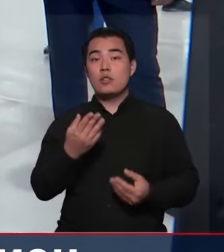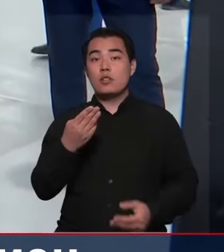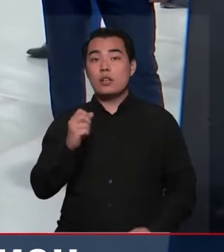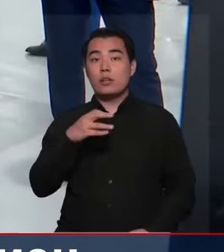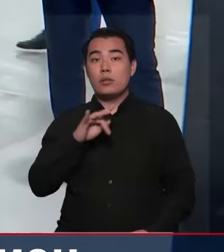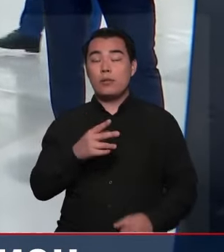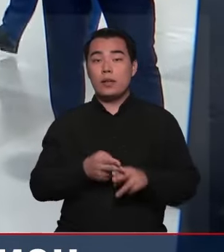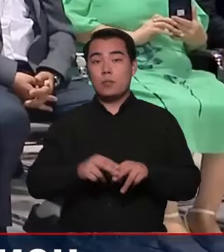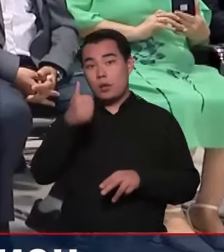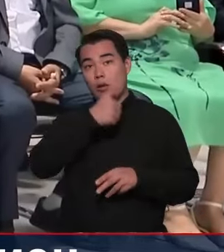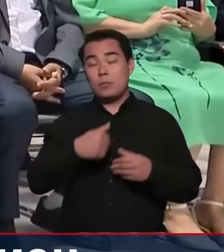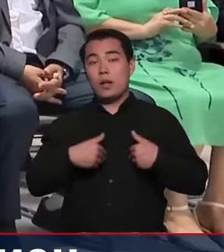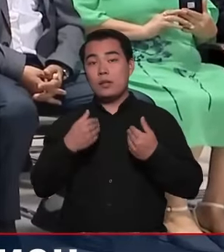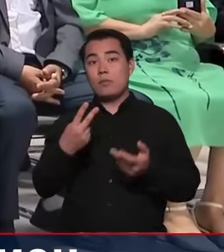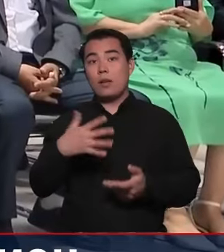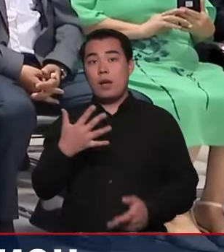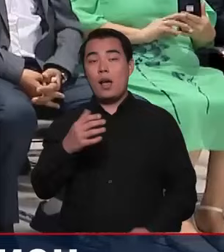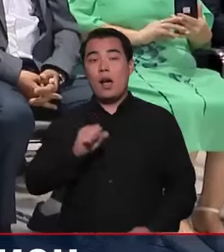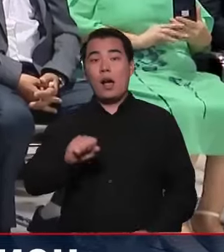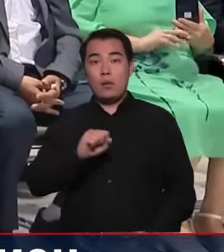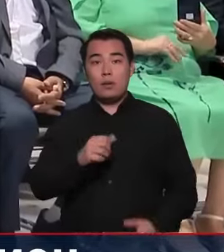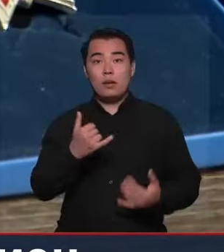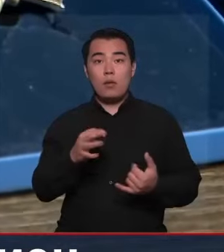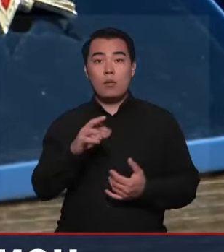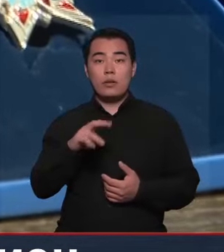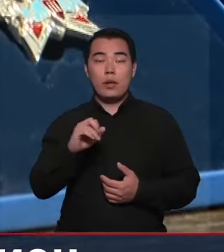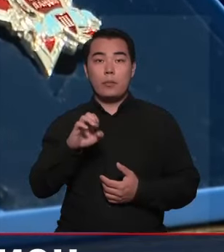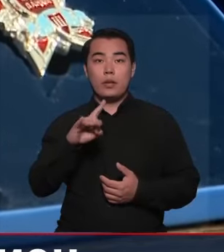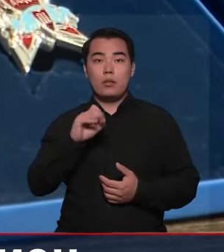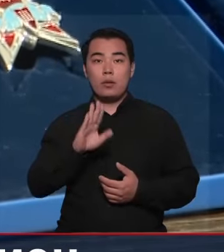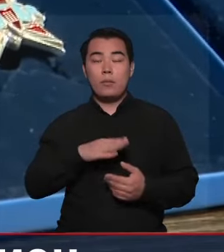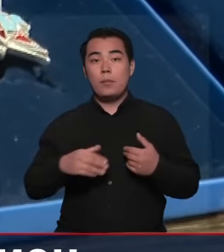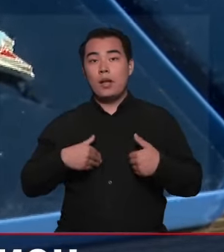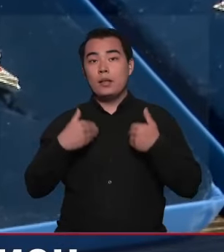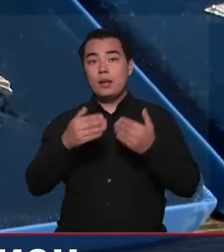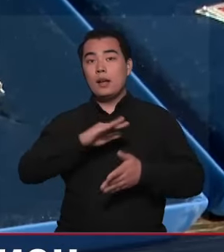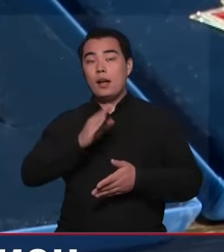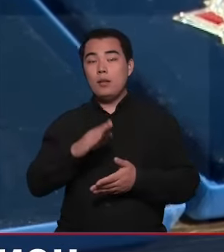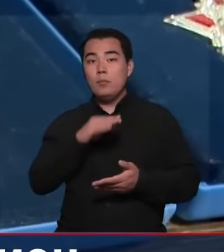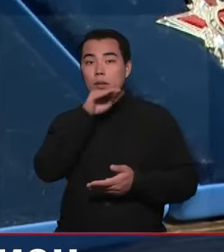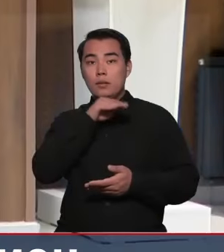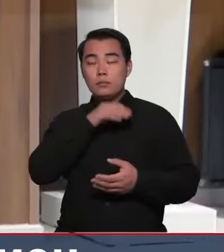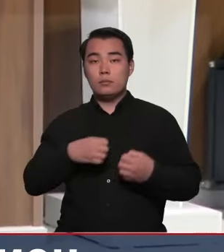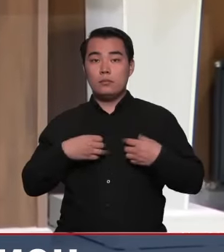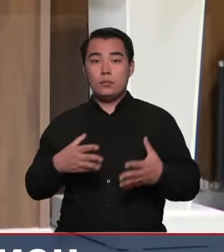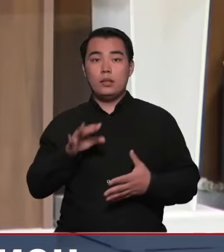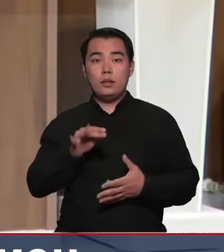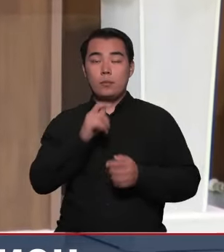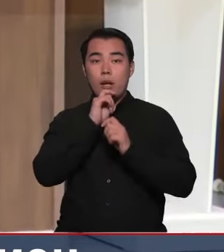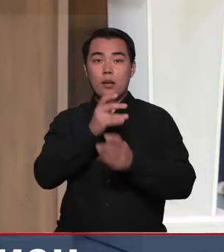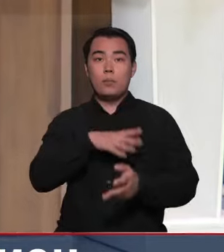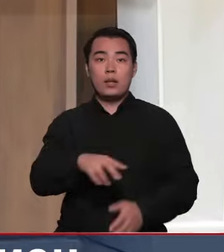который в этом году отмечается 25 августа, Олжас Бектенов поздравил горняков с профессиональным праздником и